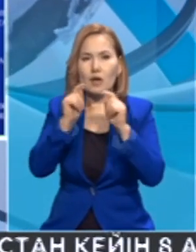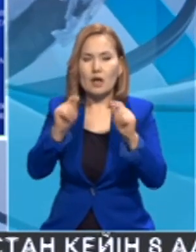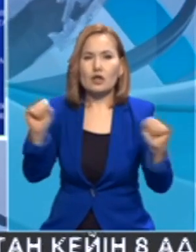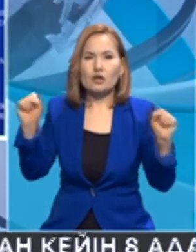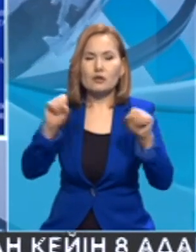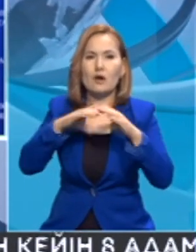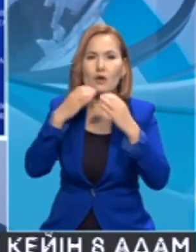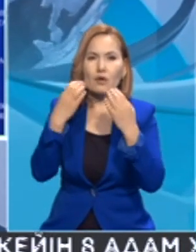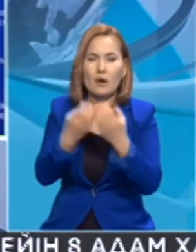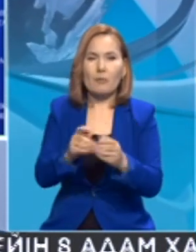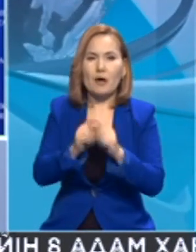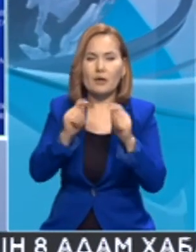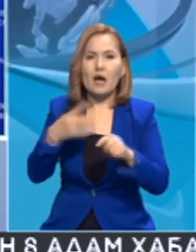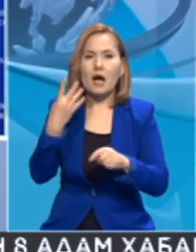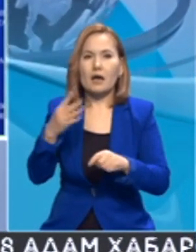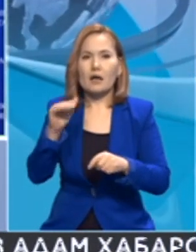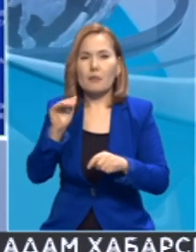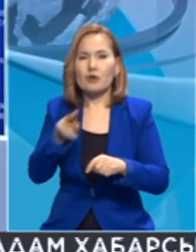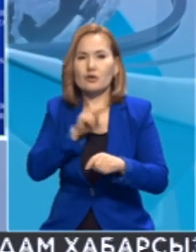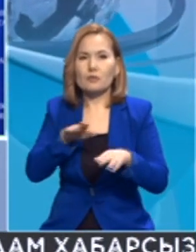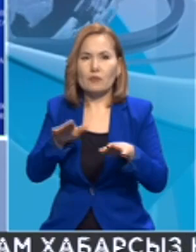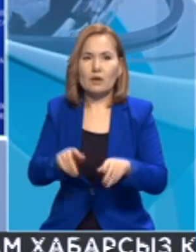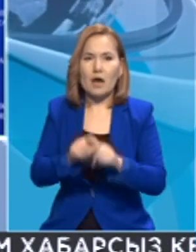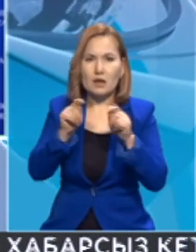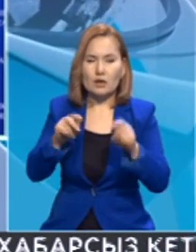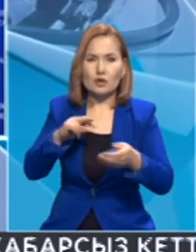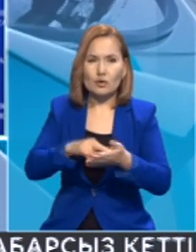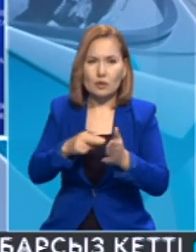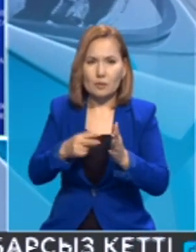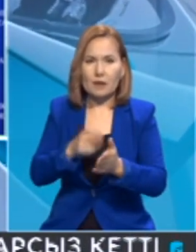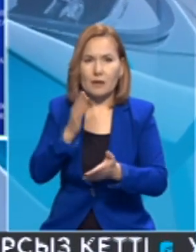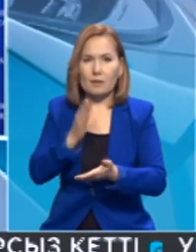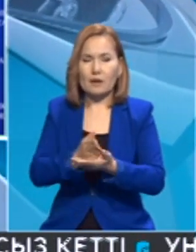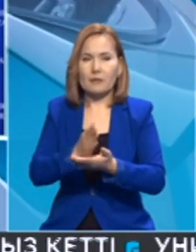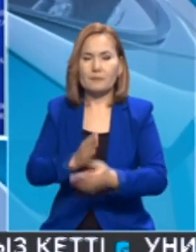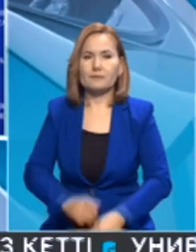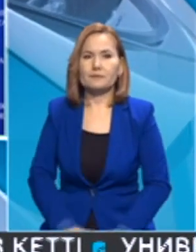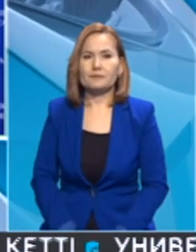жуық жұмыс орны ашылады деп жоспарланған. Дархан. Рахмет, Дарын.